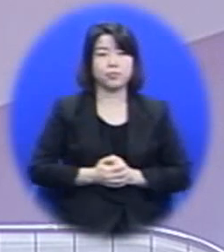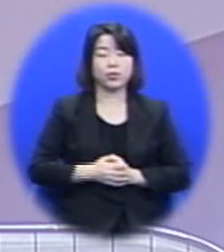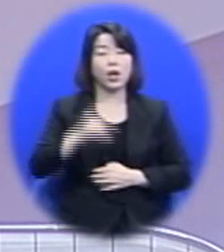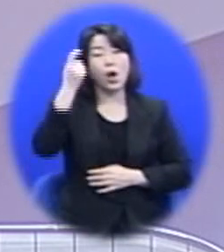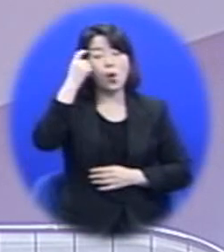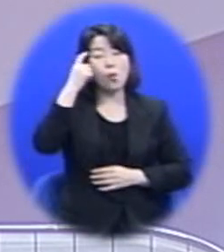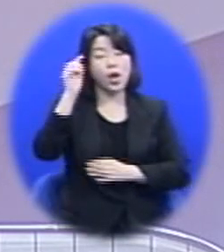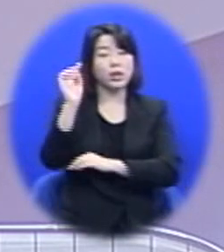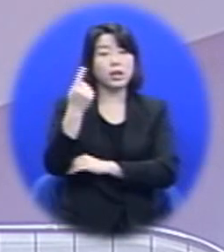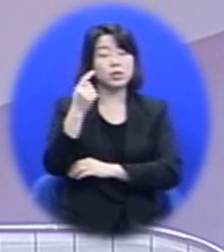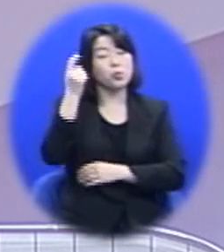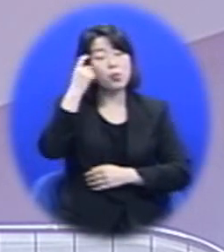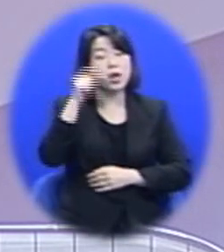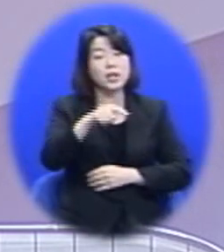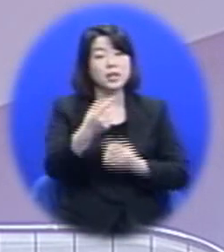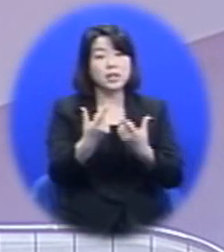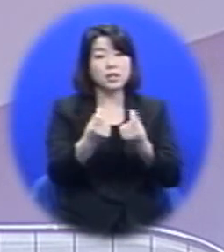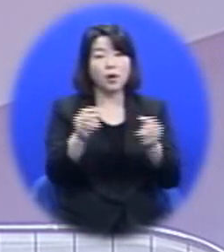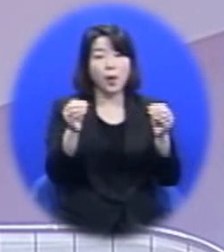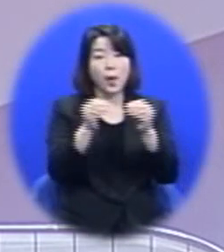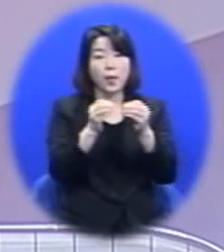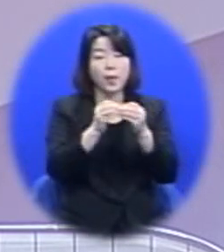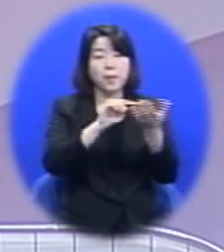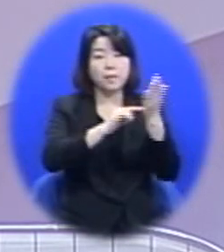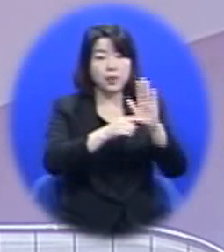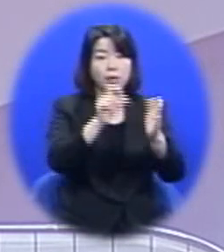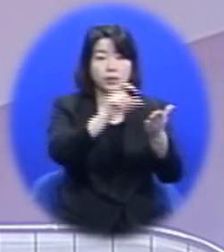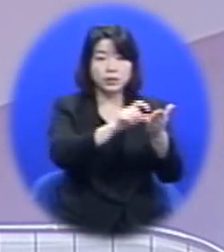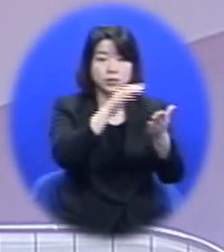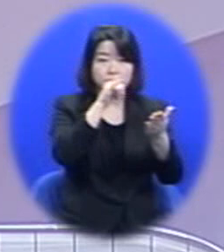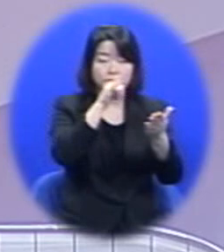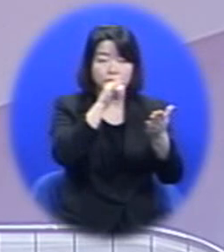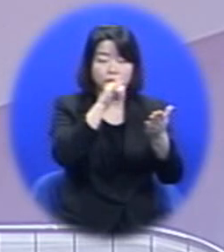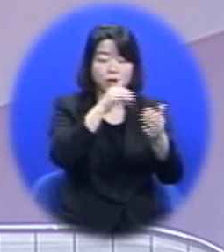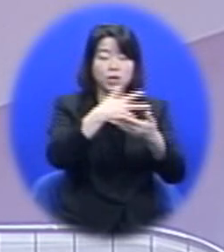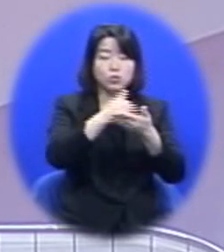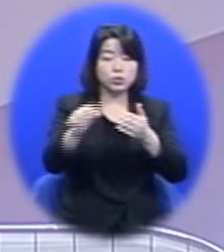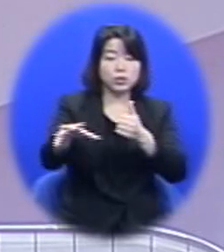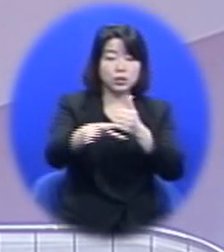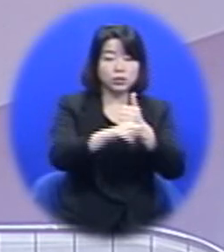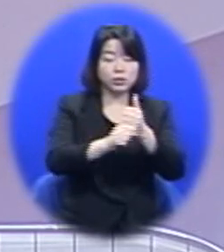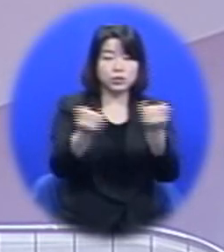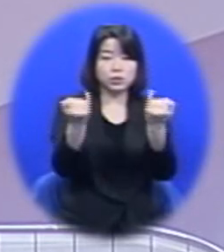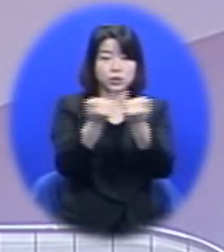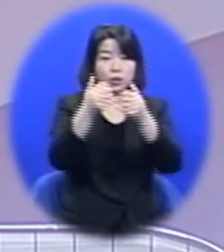왜 다윗은 이런 표현을 썼을까요? 주님께서 거느리신 여종의 아들이라.